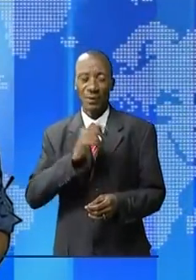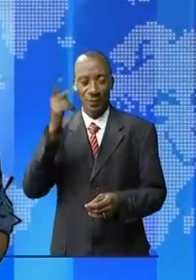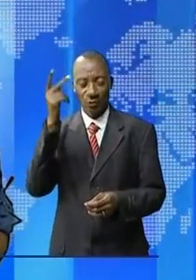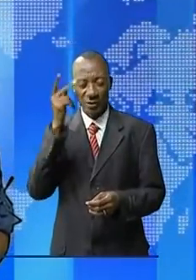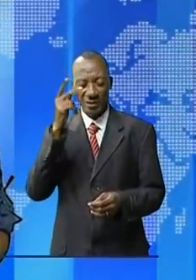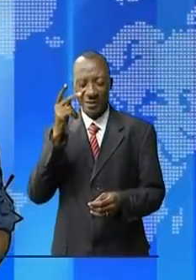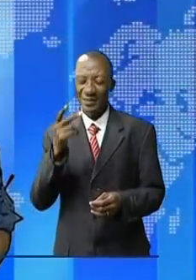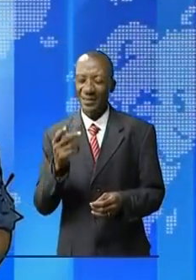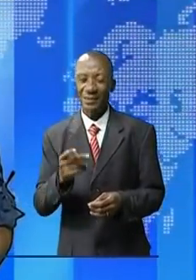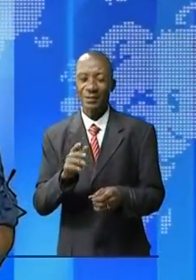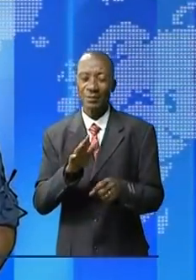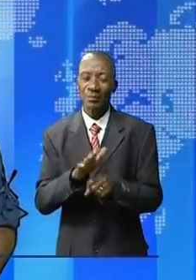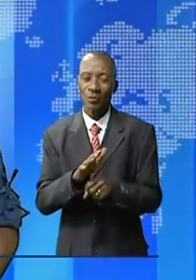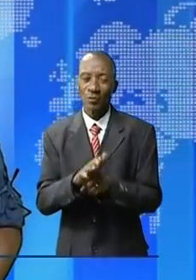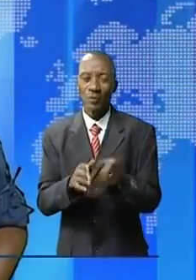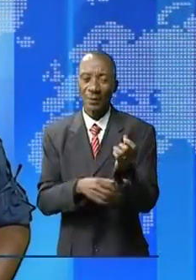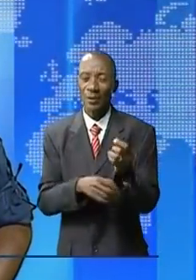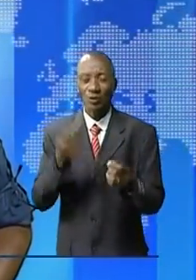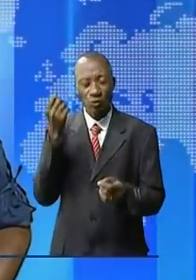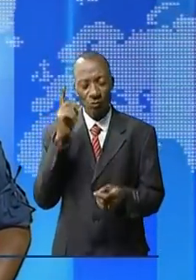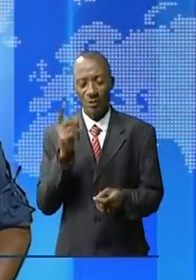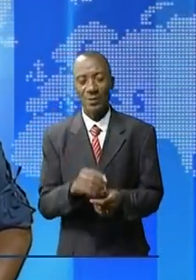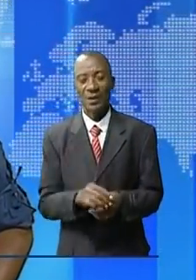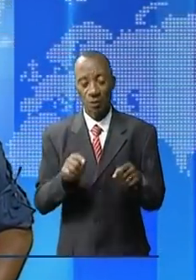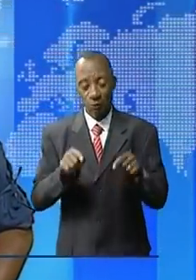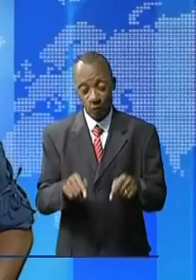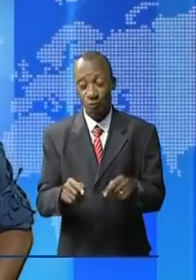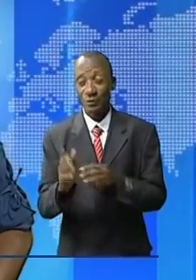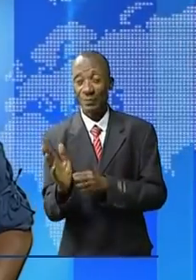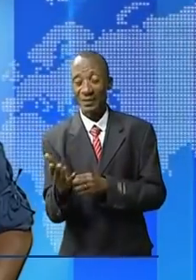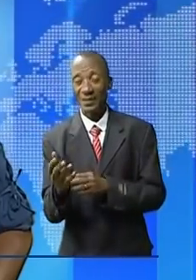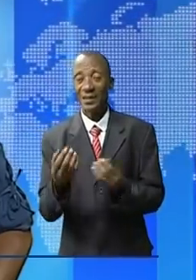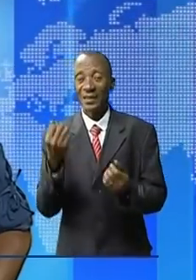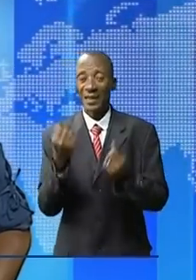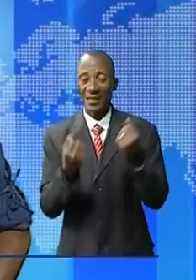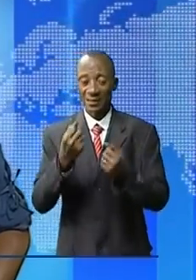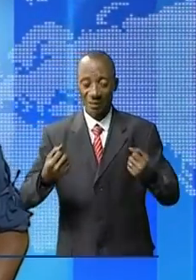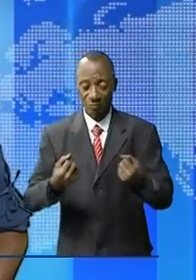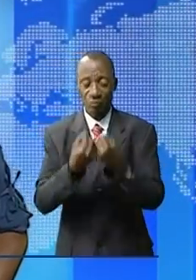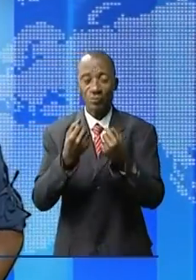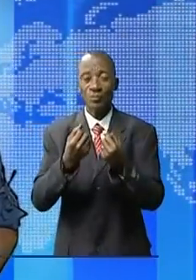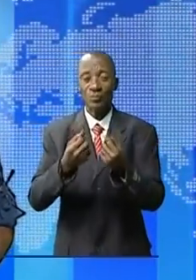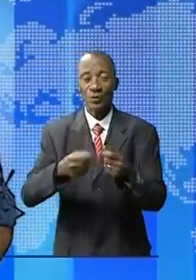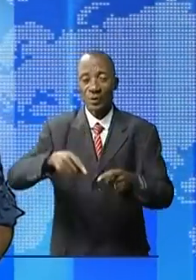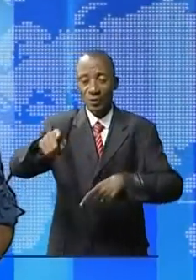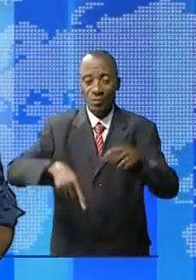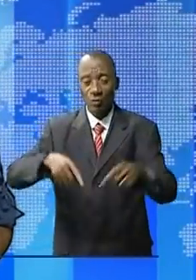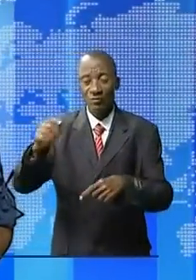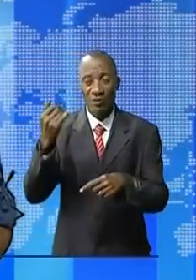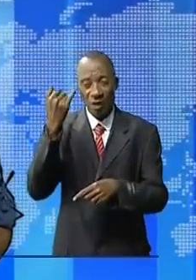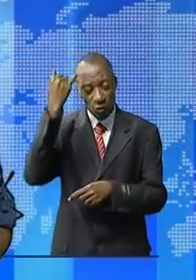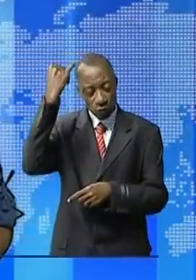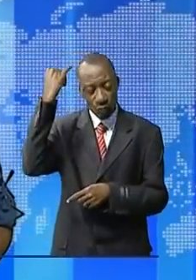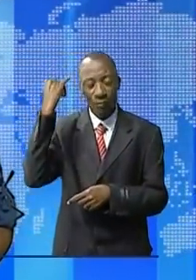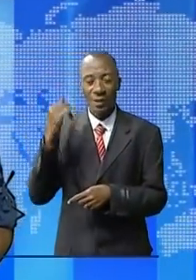Le cas de cet accident qui s'est produit ce matin sur le boulevard Lumumba. Une liasse a fini sa course contre un bus